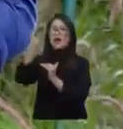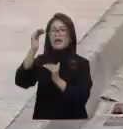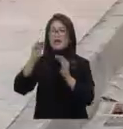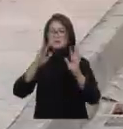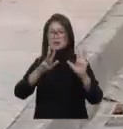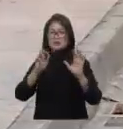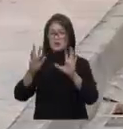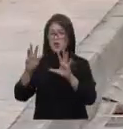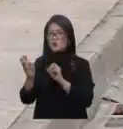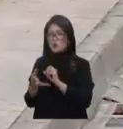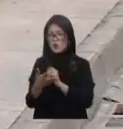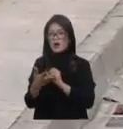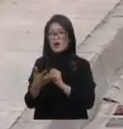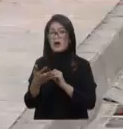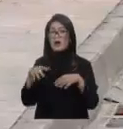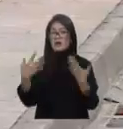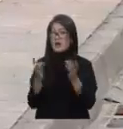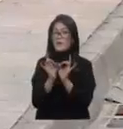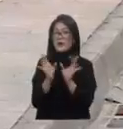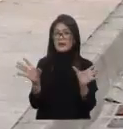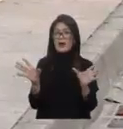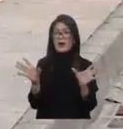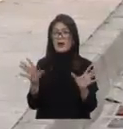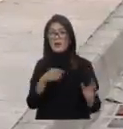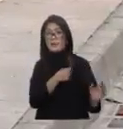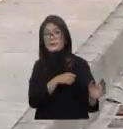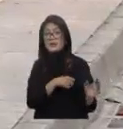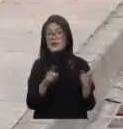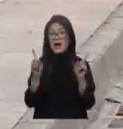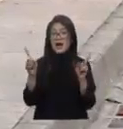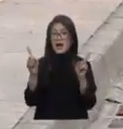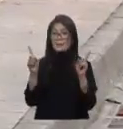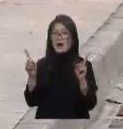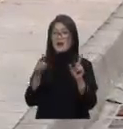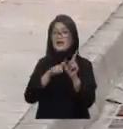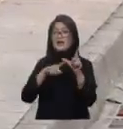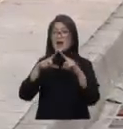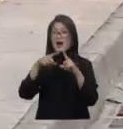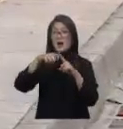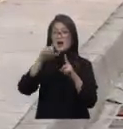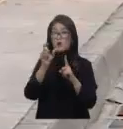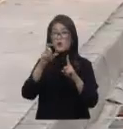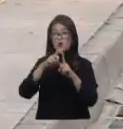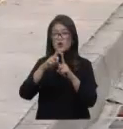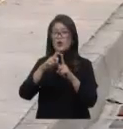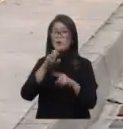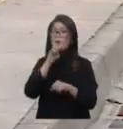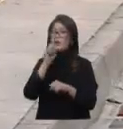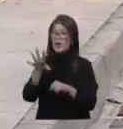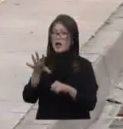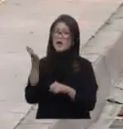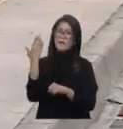rupiah. Hal tersebut disampaikan secara langsung oleh Menteri Agama Yakut Kholil dalam rapat bersama dengan Komisi 8 DPR RI pada tanggal